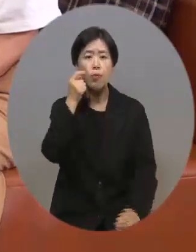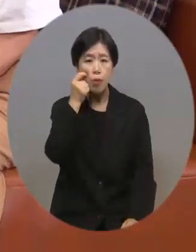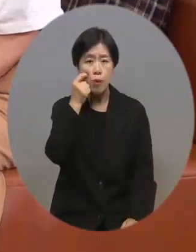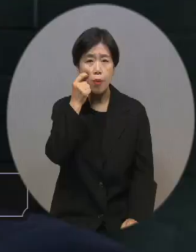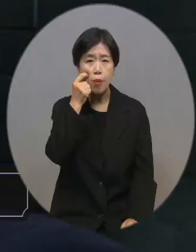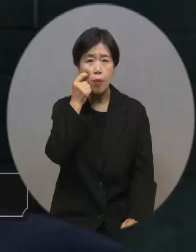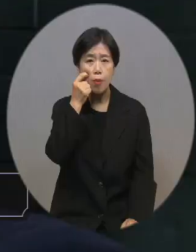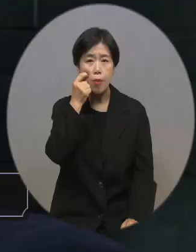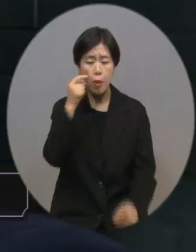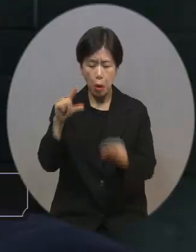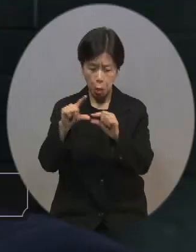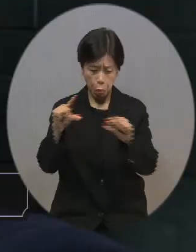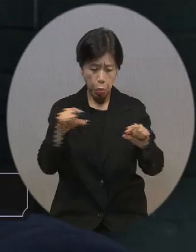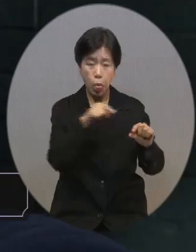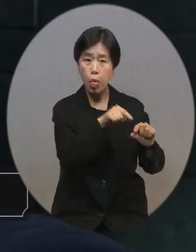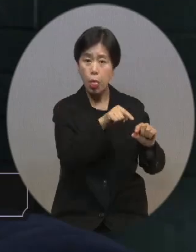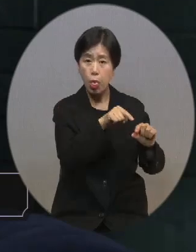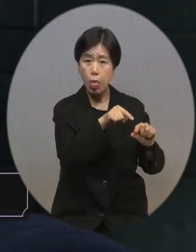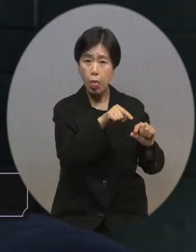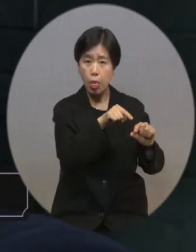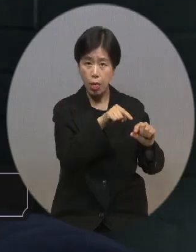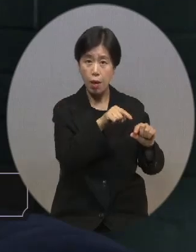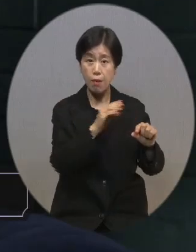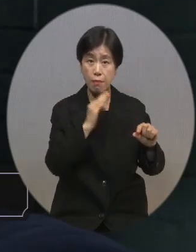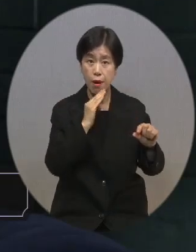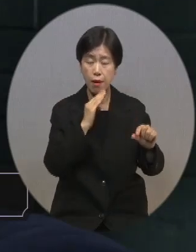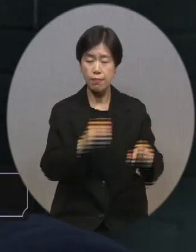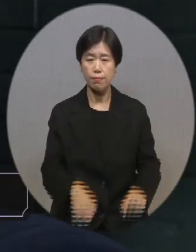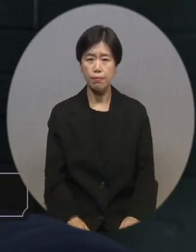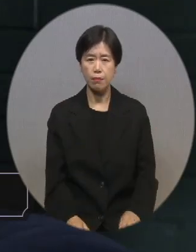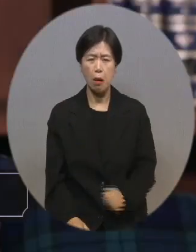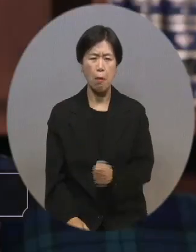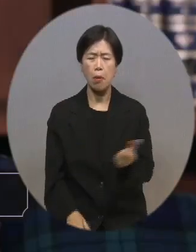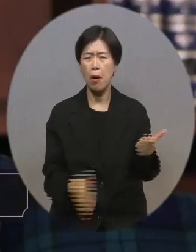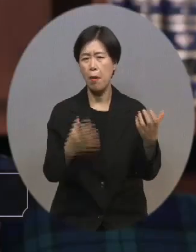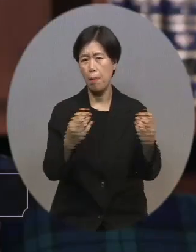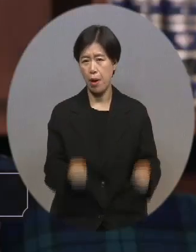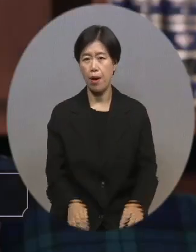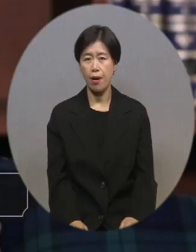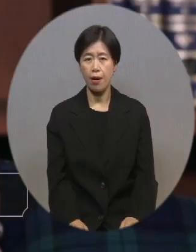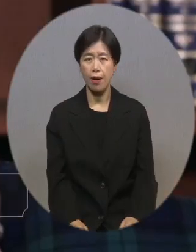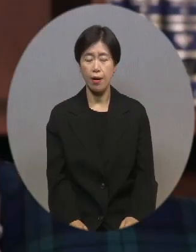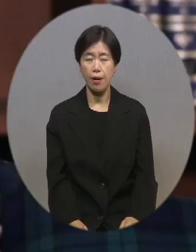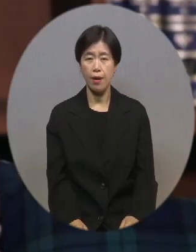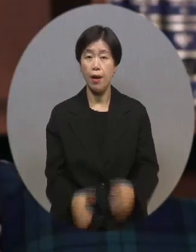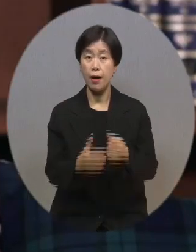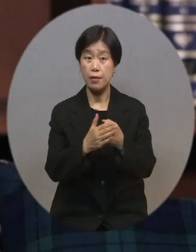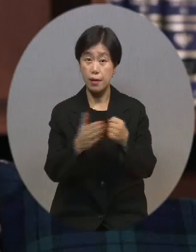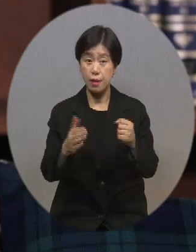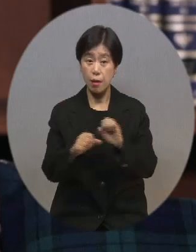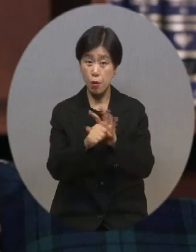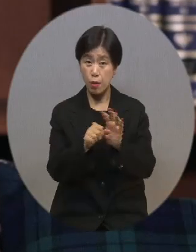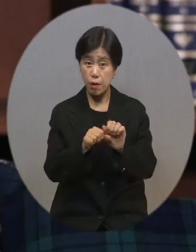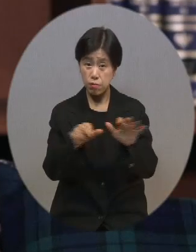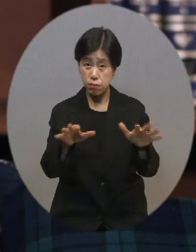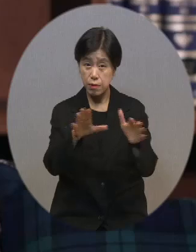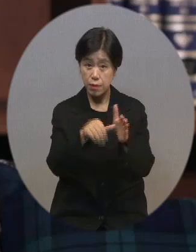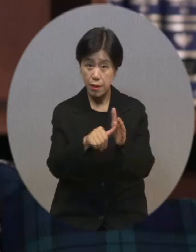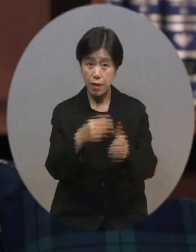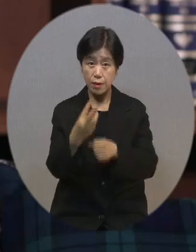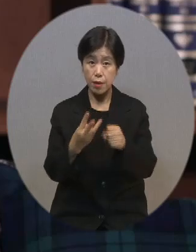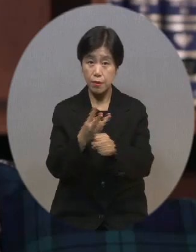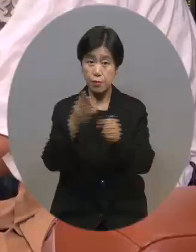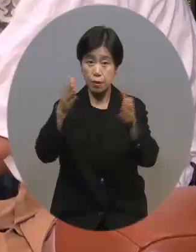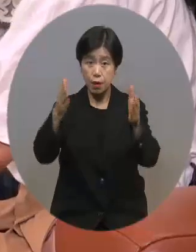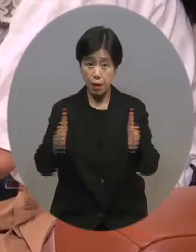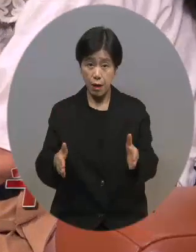소수자들인 거잖아요. 중국 사람들 중에서 가장 소외를 받고 있는 분들이라서 코로나 때는 3년